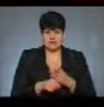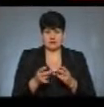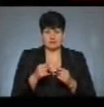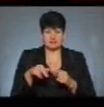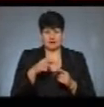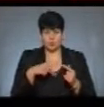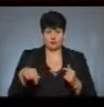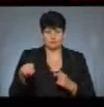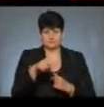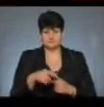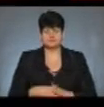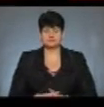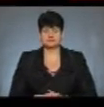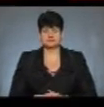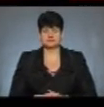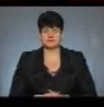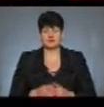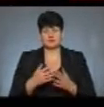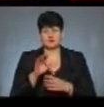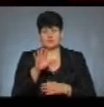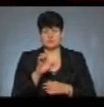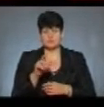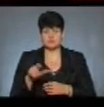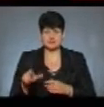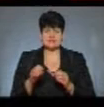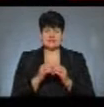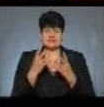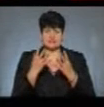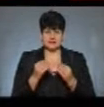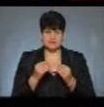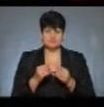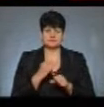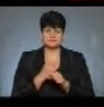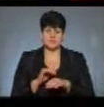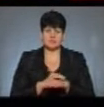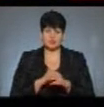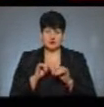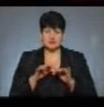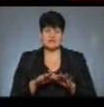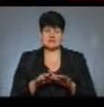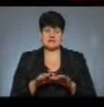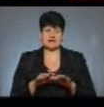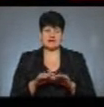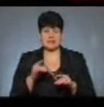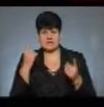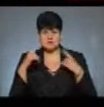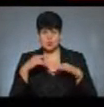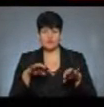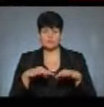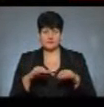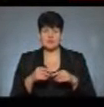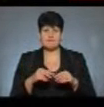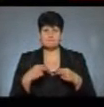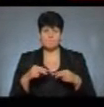туди. Понад 500 осіб за 10 днів долучилися до благодійної акції «Казковий автомобіль». Вони продають диски